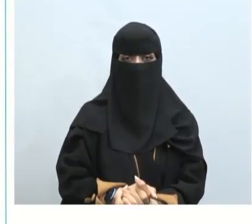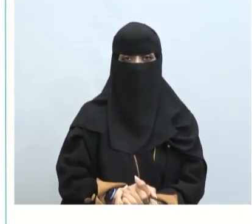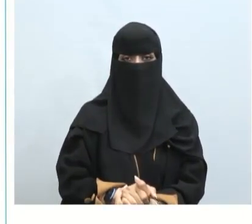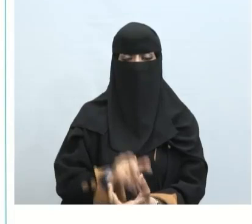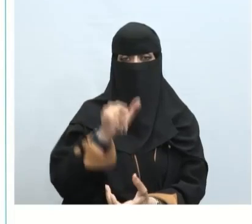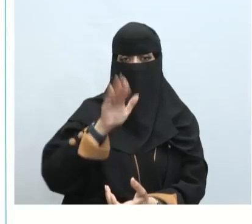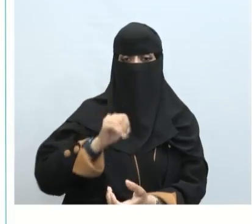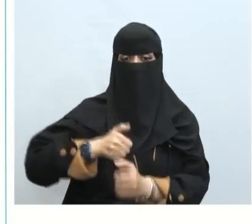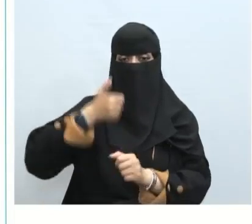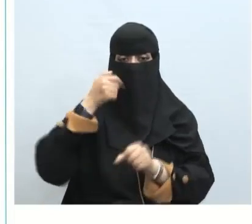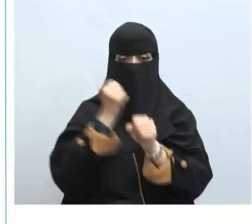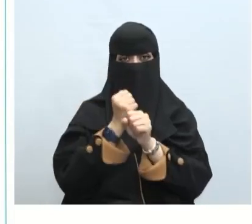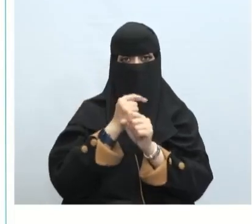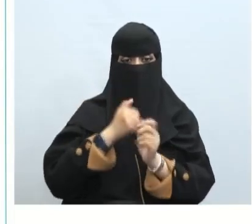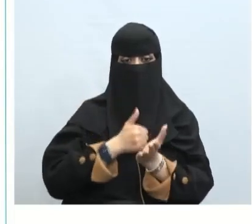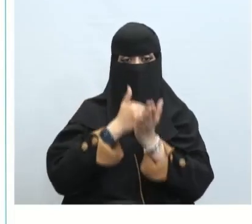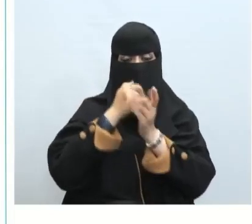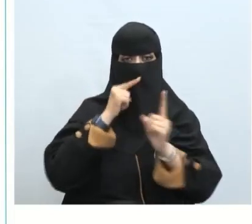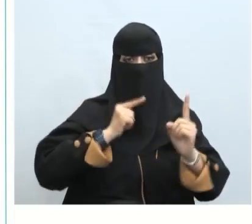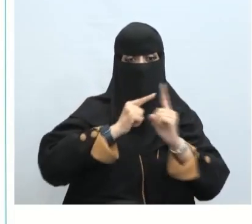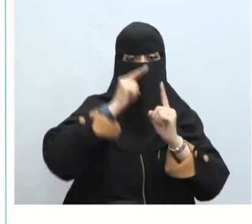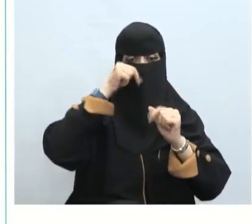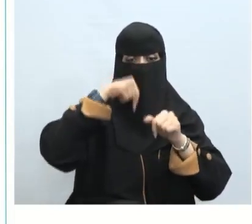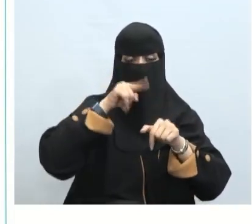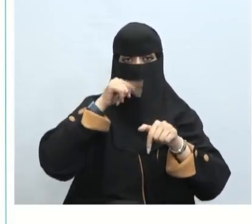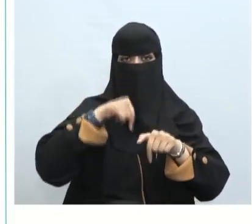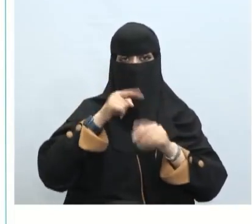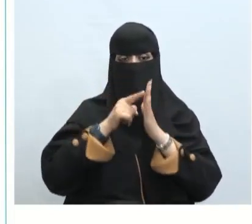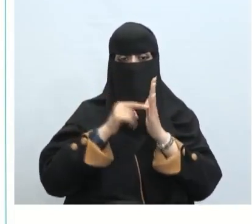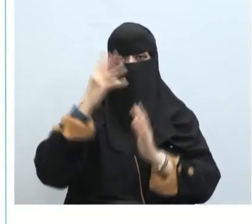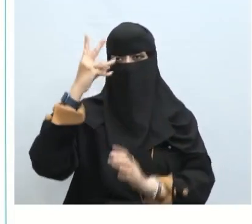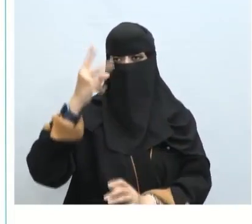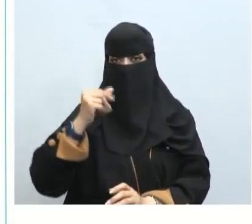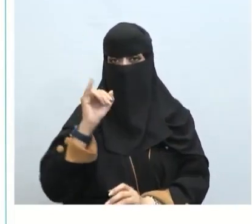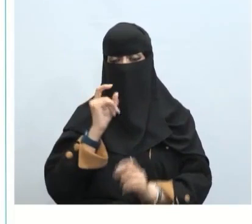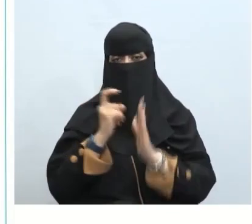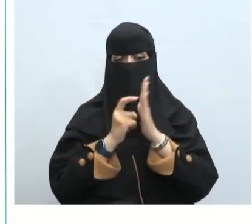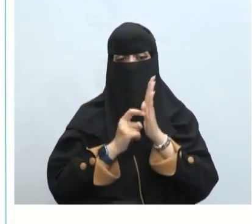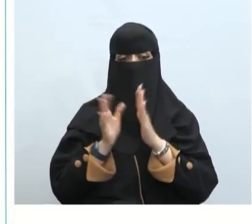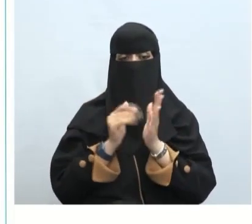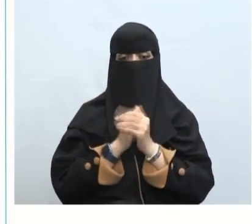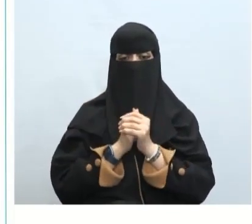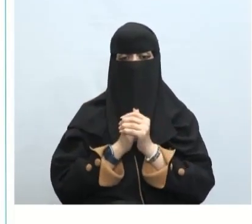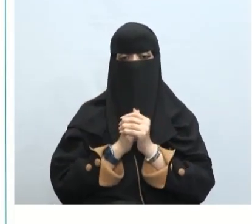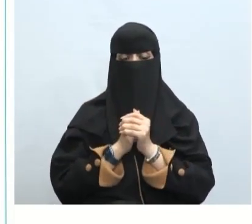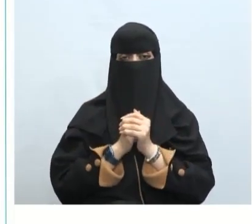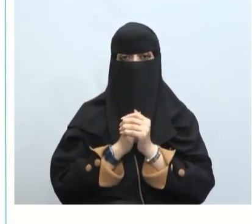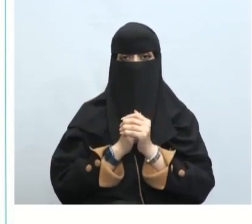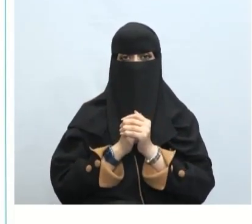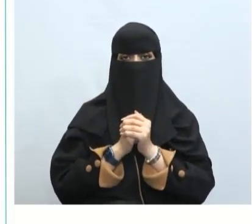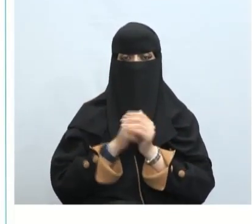لكي تحقق الاعمال التطوعيه اهدافها فانها ينبغي التزام بعدد من الضوابط